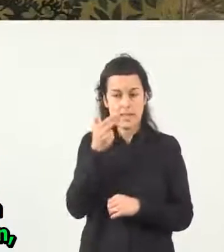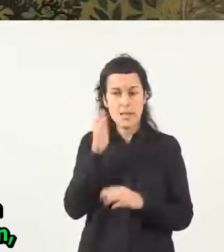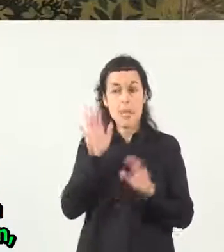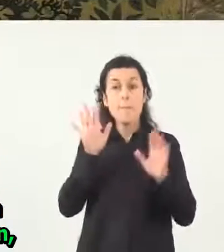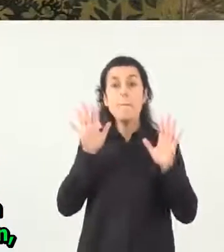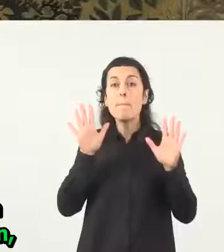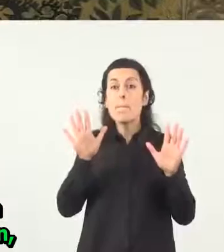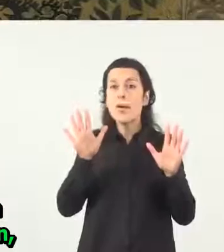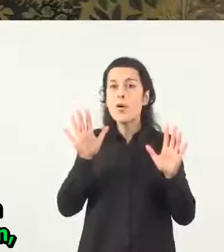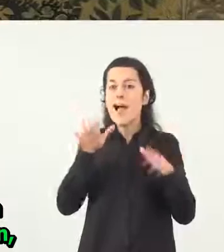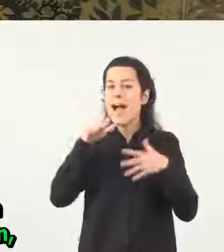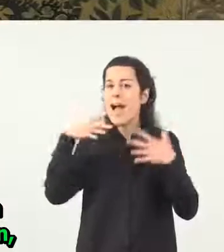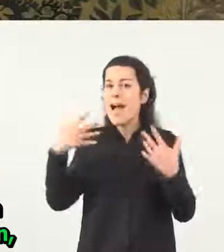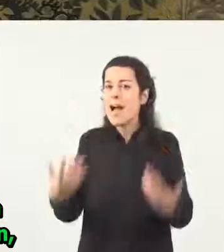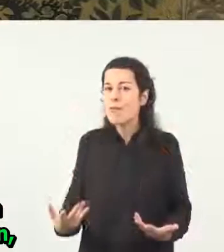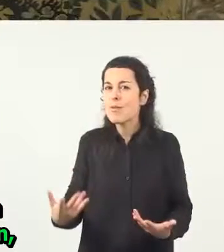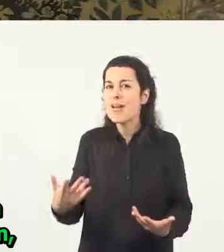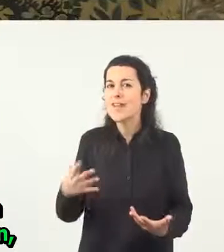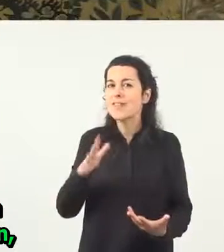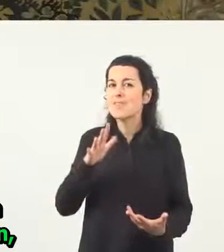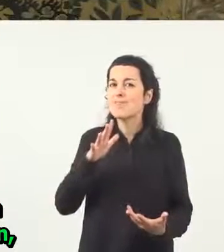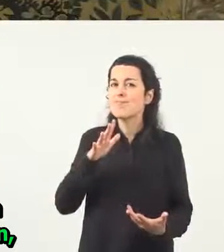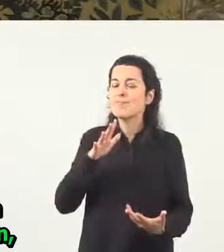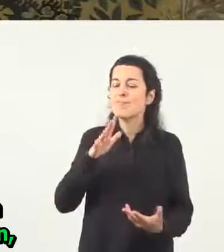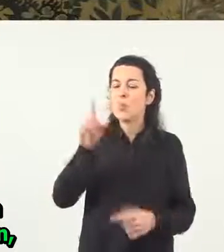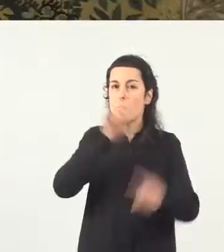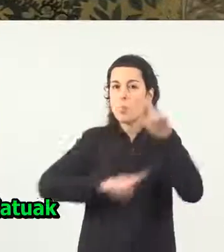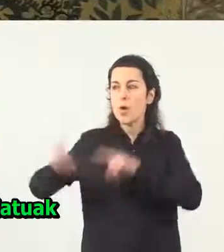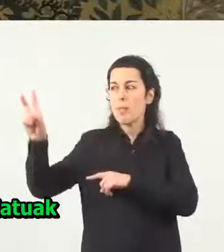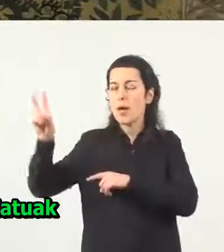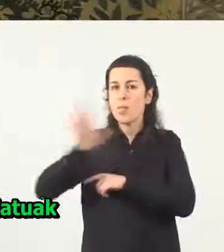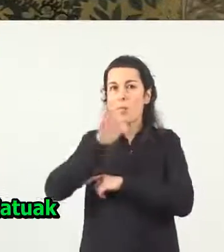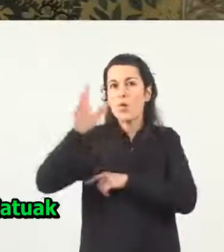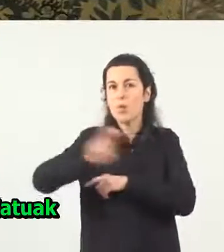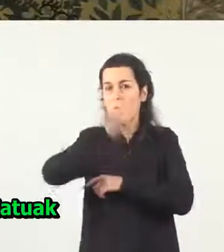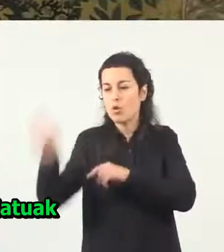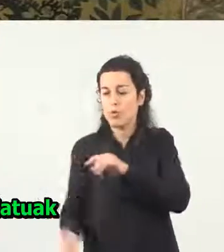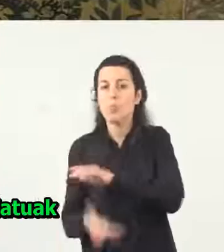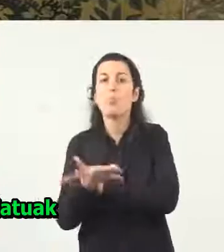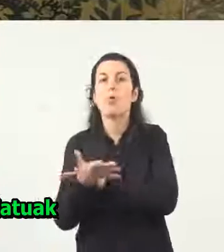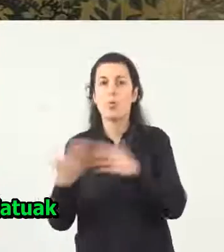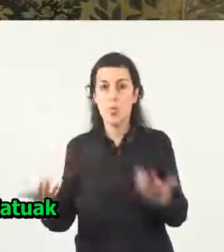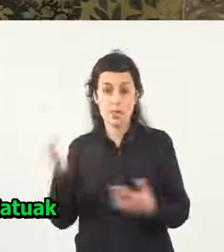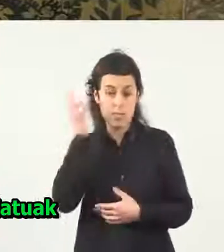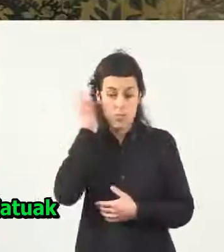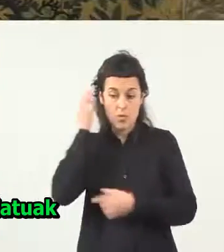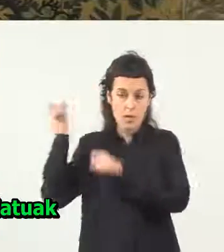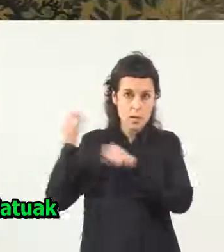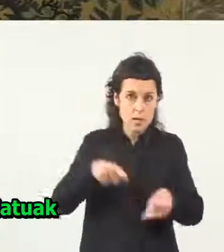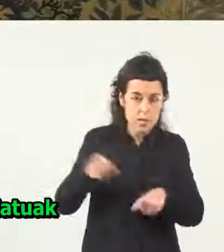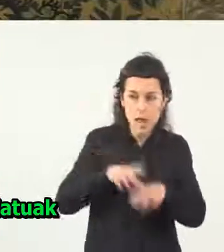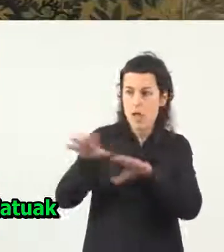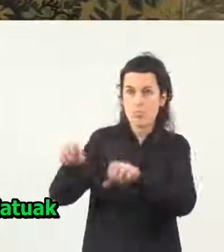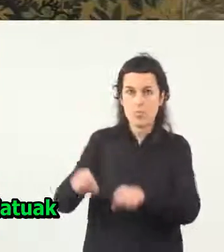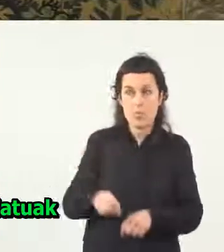da, edo sortzen ari da, beste gatazka iturri bat gure artean, eta da emakume etorkinak,